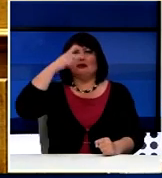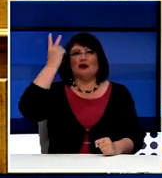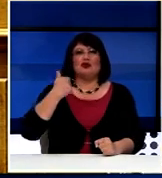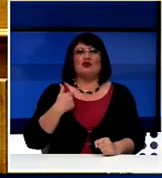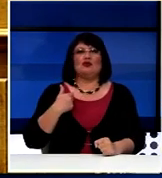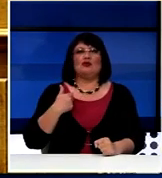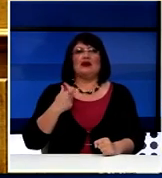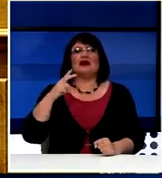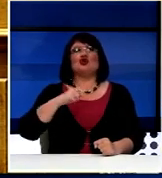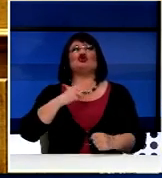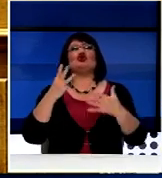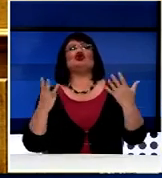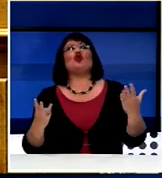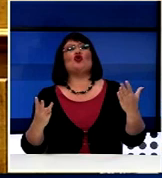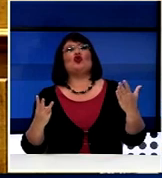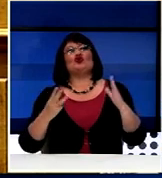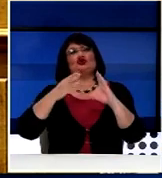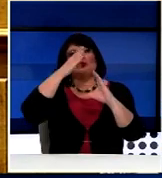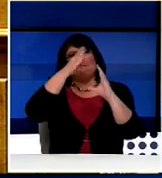ανατολικά του 28ου μεσημβρινού.